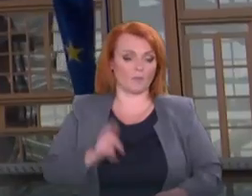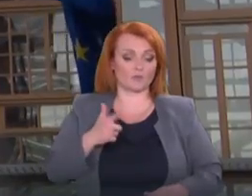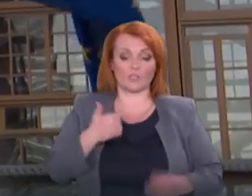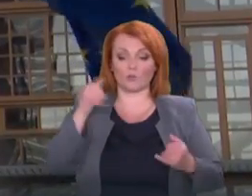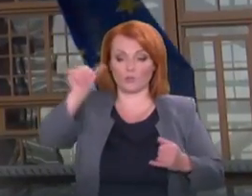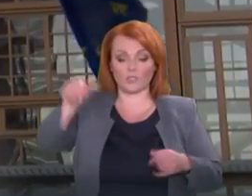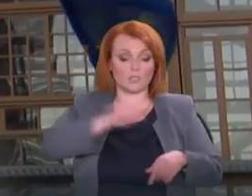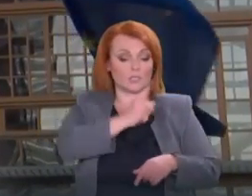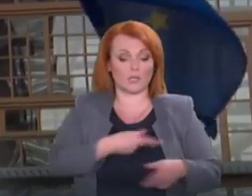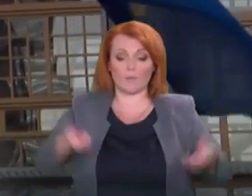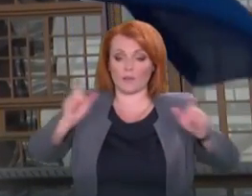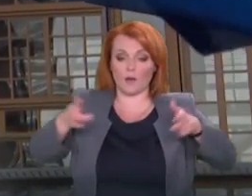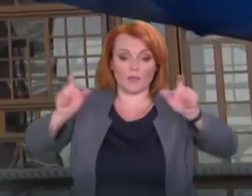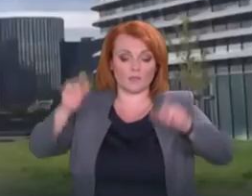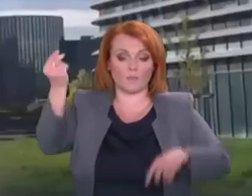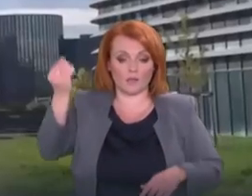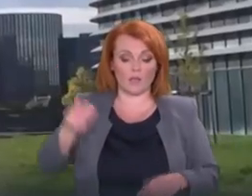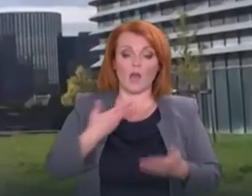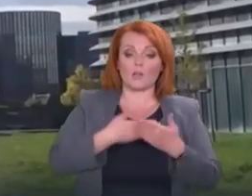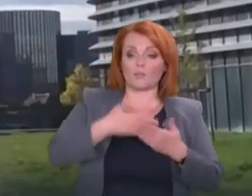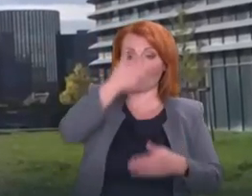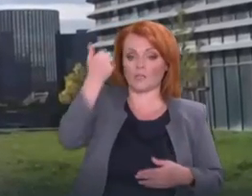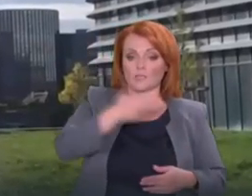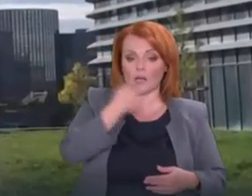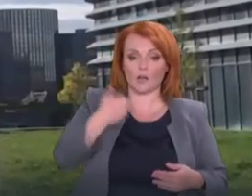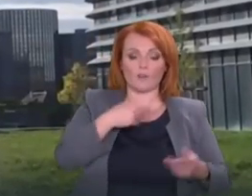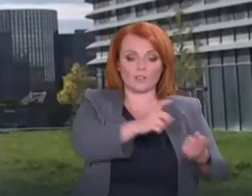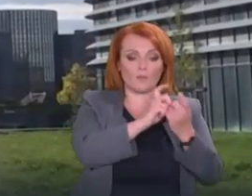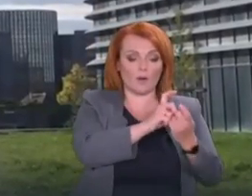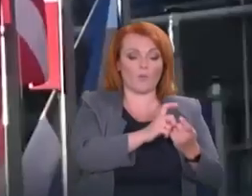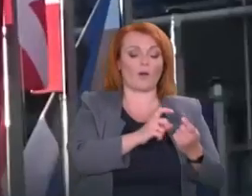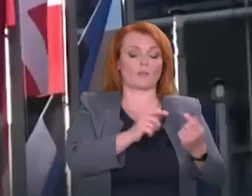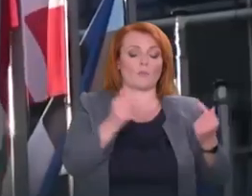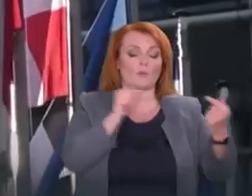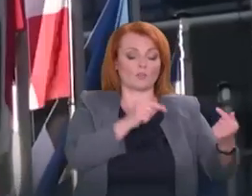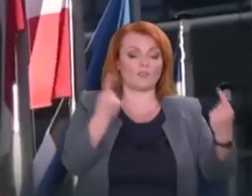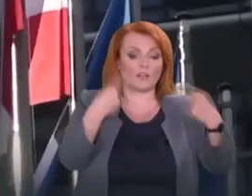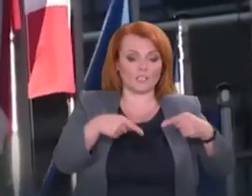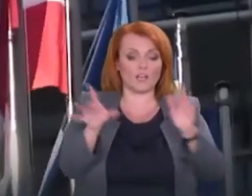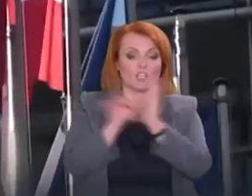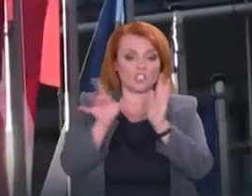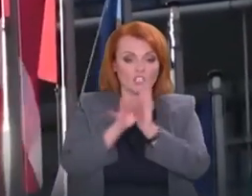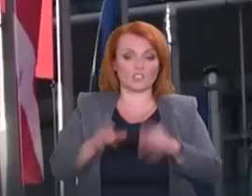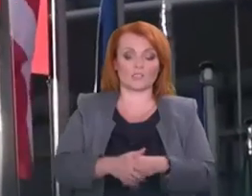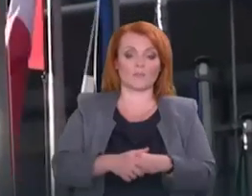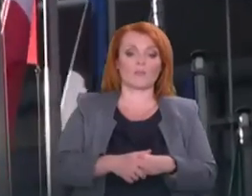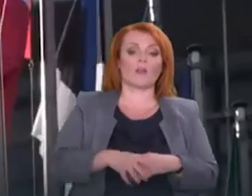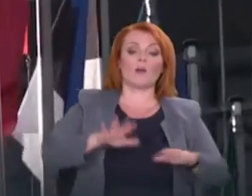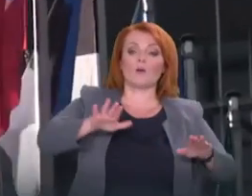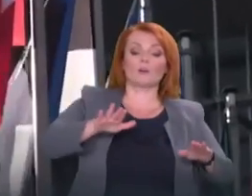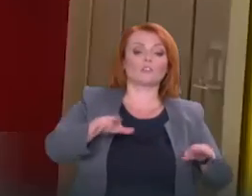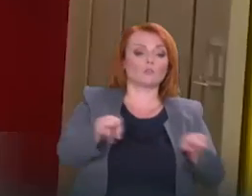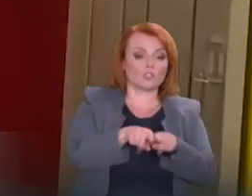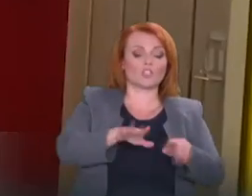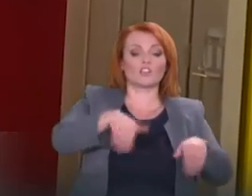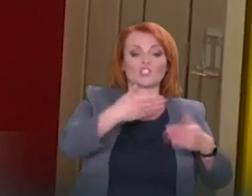europeni și state membre, printre care Italia, vor să combată criza energetică prin măsuri similare cu cele introduse în timpul crizei